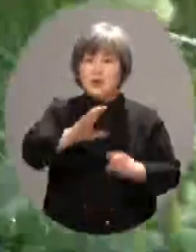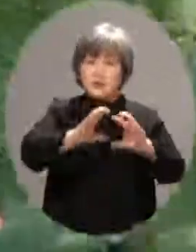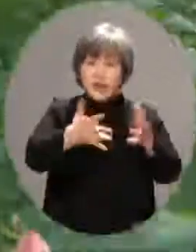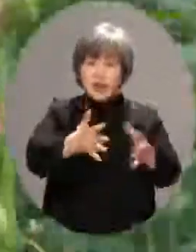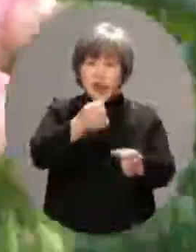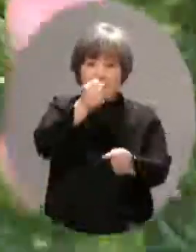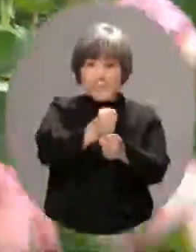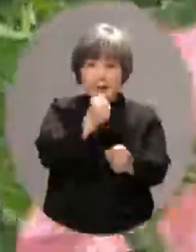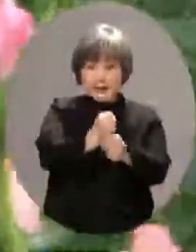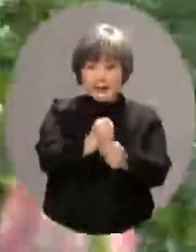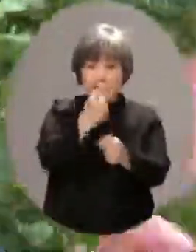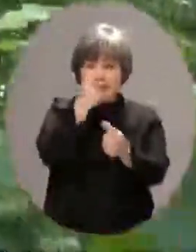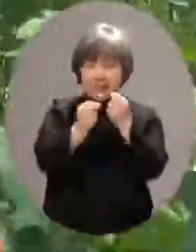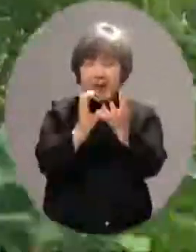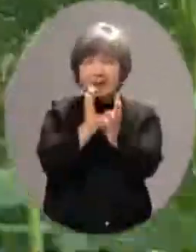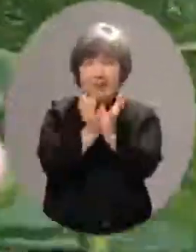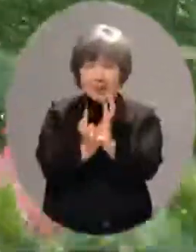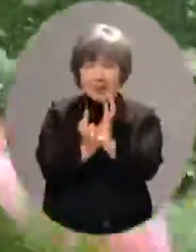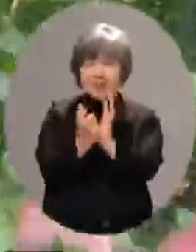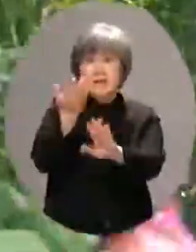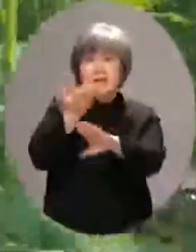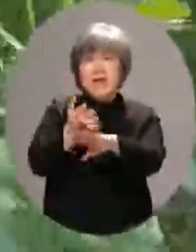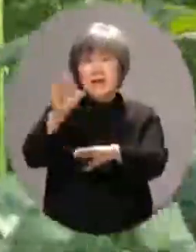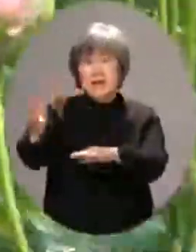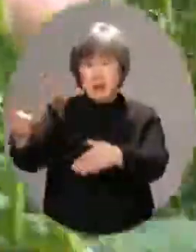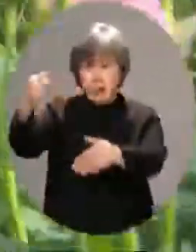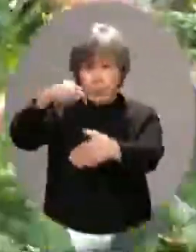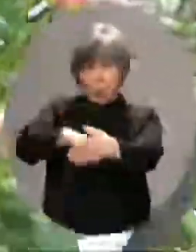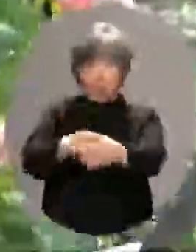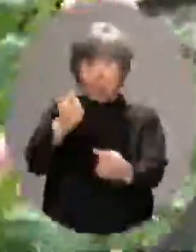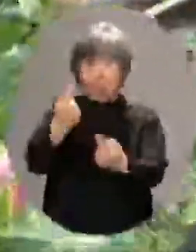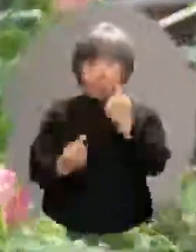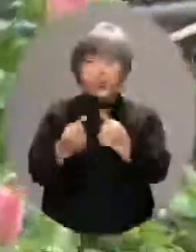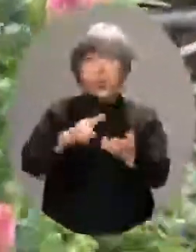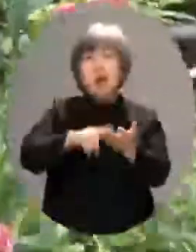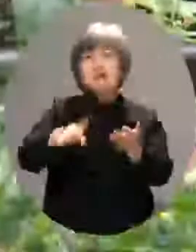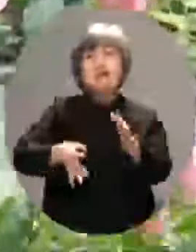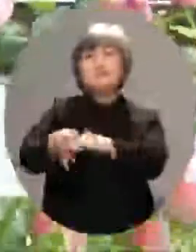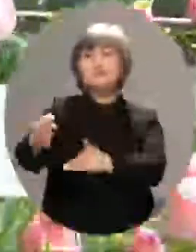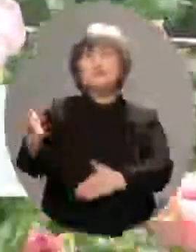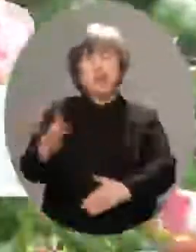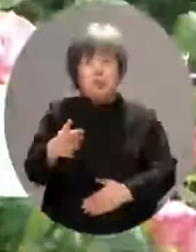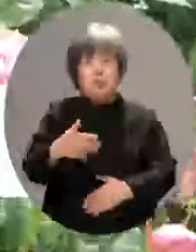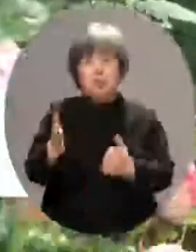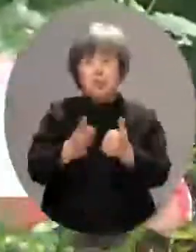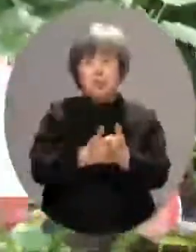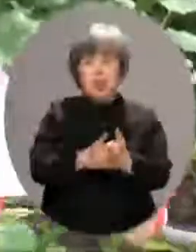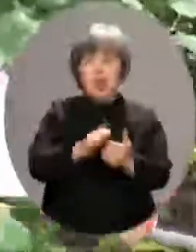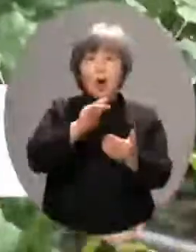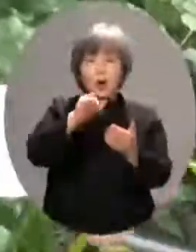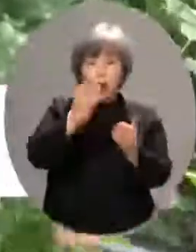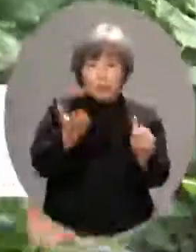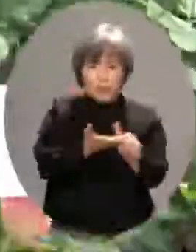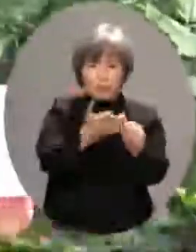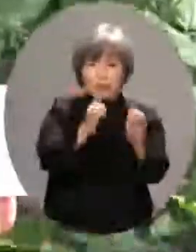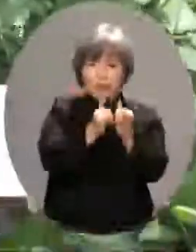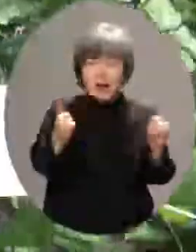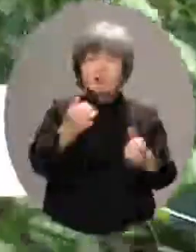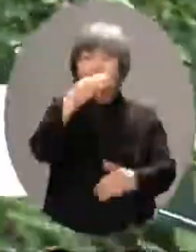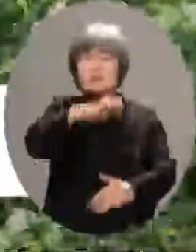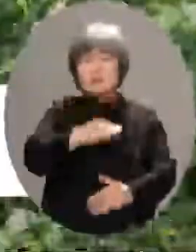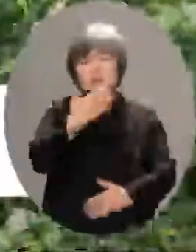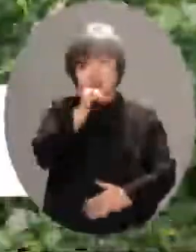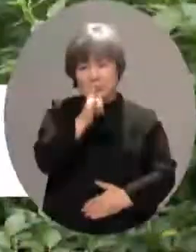원산지인 창민은 해외에서 들여온 품종 과 달리 로열티 부담이 없어서 농가들의 주목을 받고 있습니다